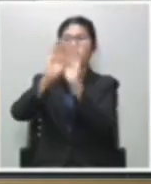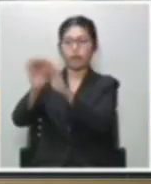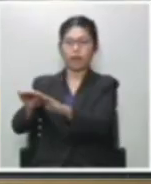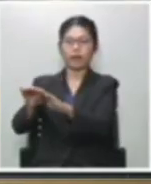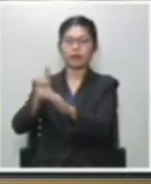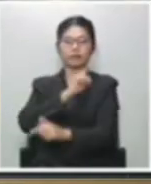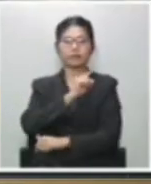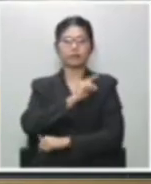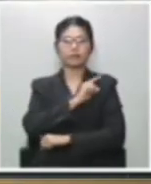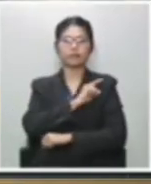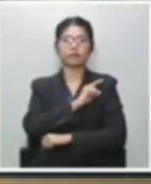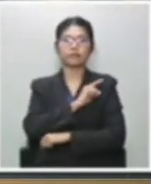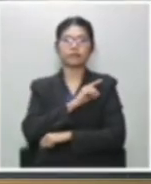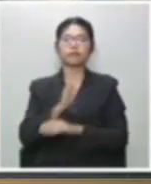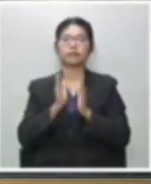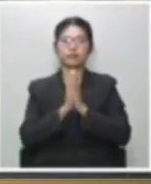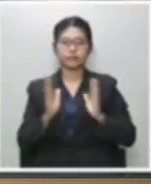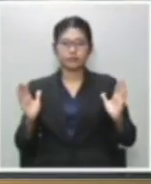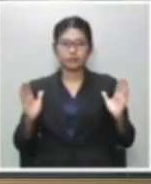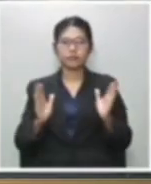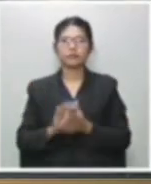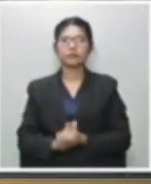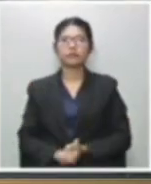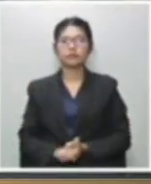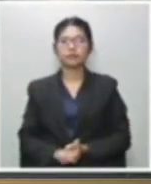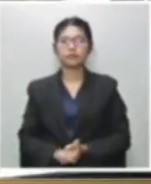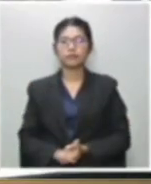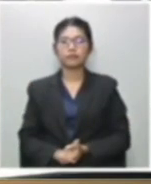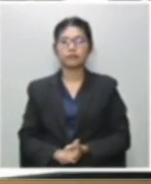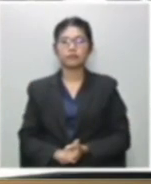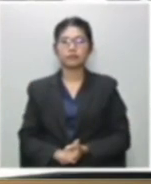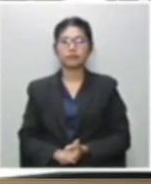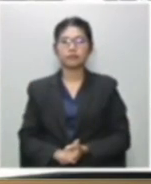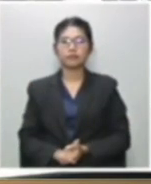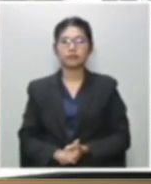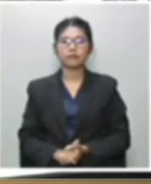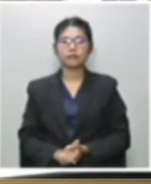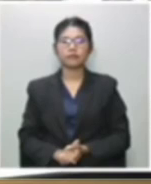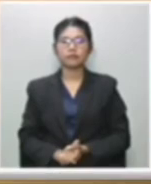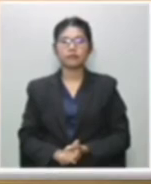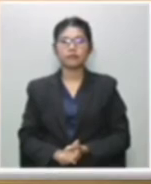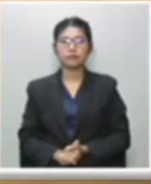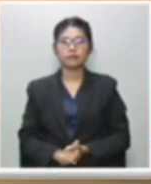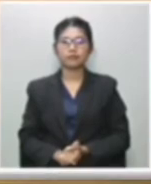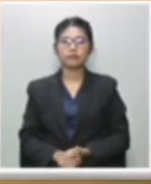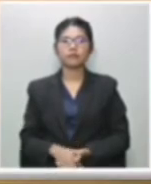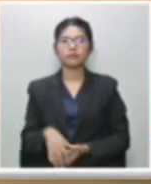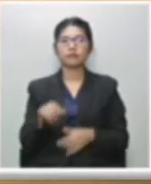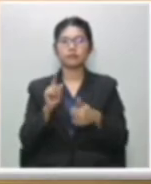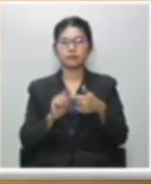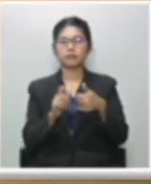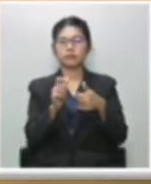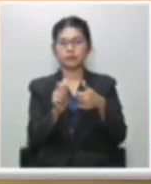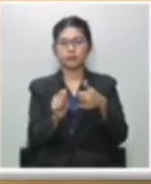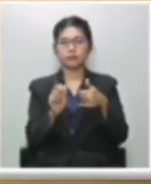การรับผิดชอบครับขอกราบขอบคุณมากครับ ครับขอบคุณนะครับต่อไปครับร้อยตำรวจเอกอรุณสวัสดีครับ